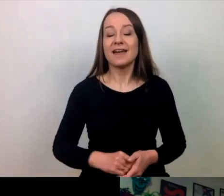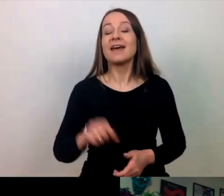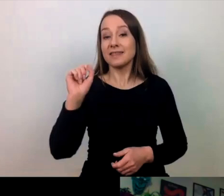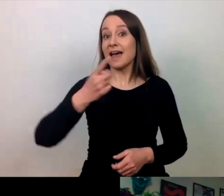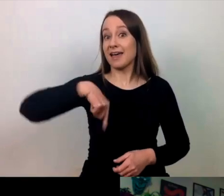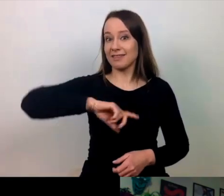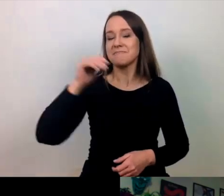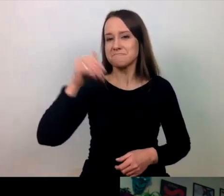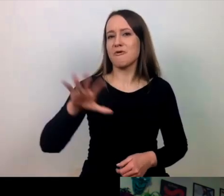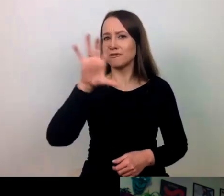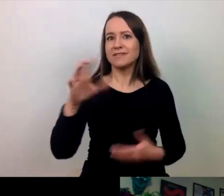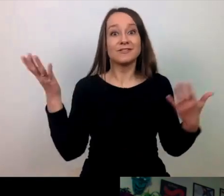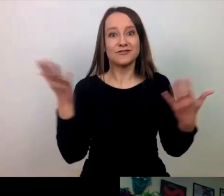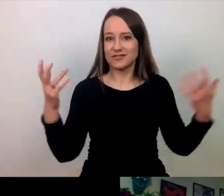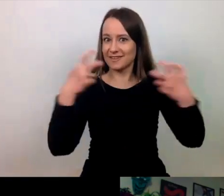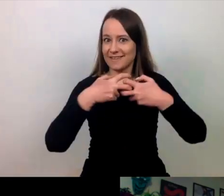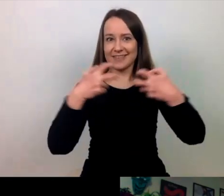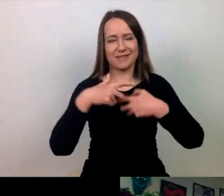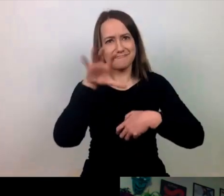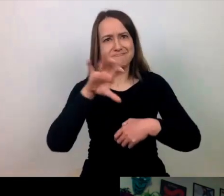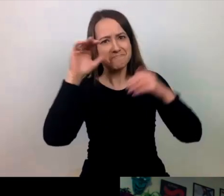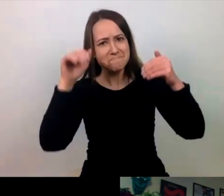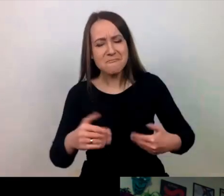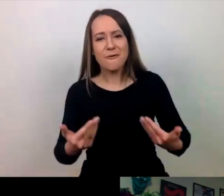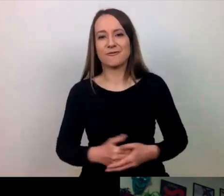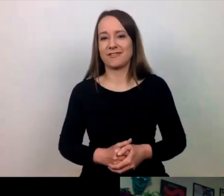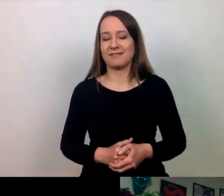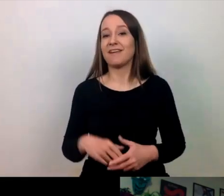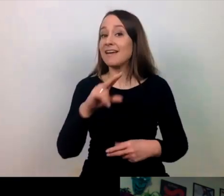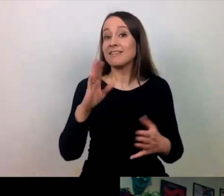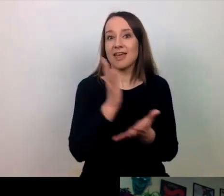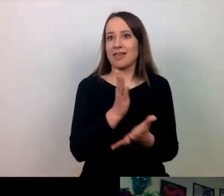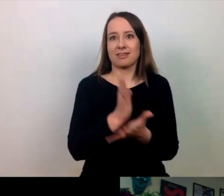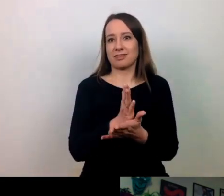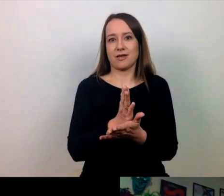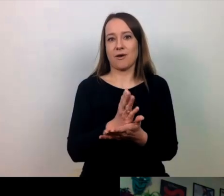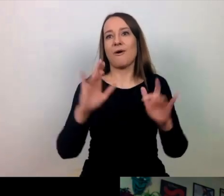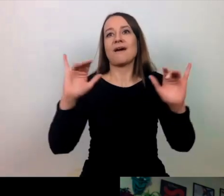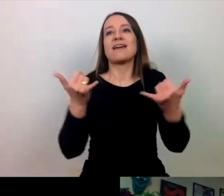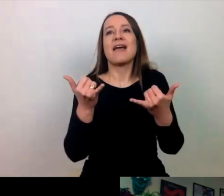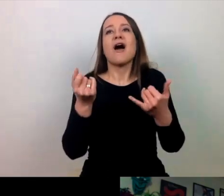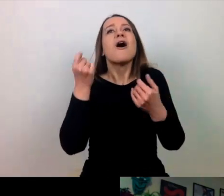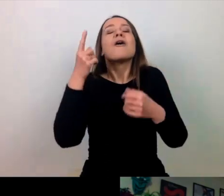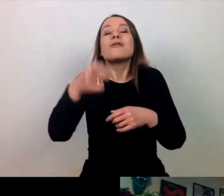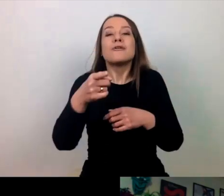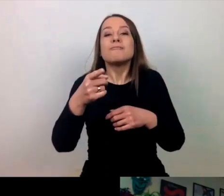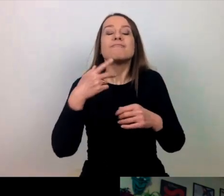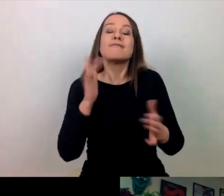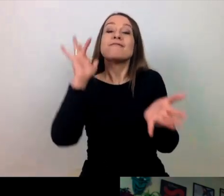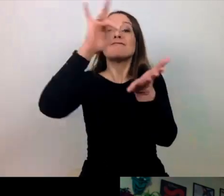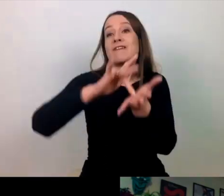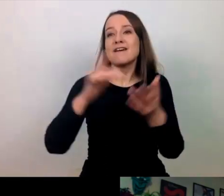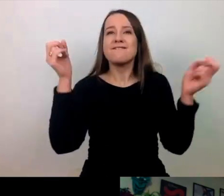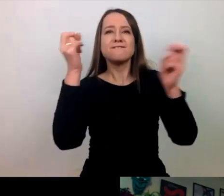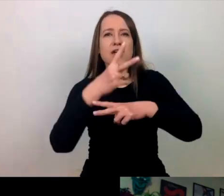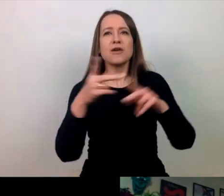w przestrzeni wirtualnej, tak, będziemy tutaj obecni już nie tylko i wyłącznie przez ten seans i krótką chwilę po seansie, żeby porozmawiać o tym filmie,